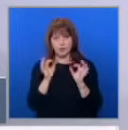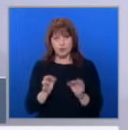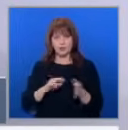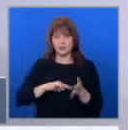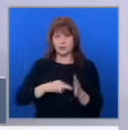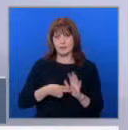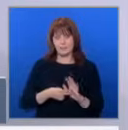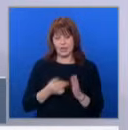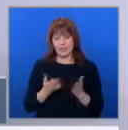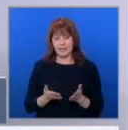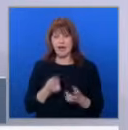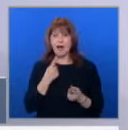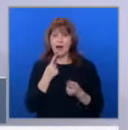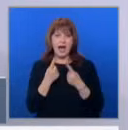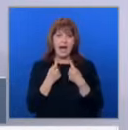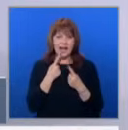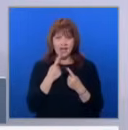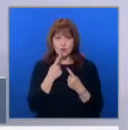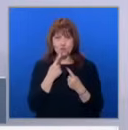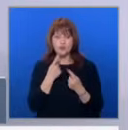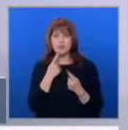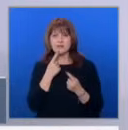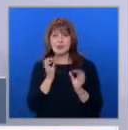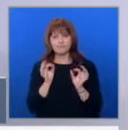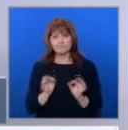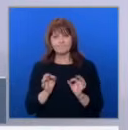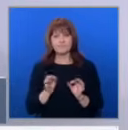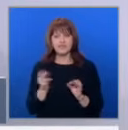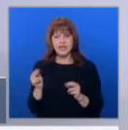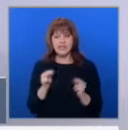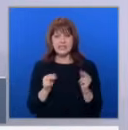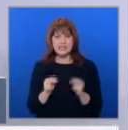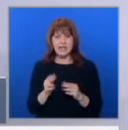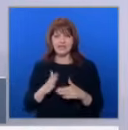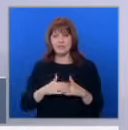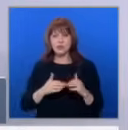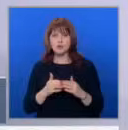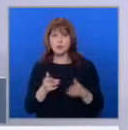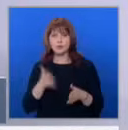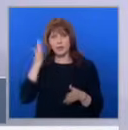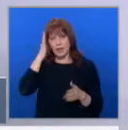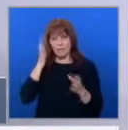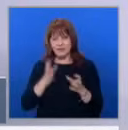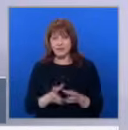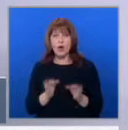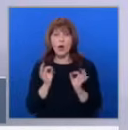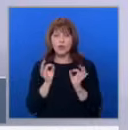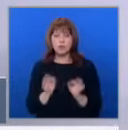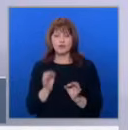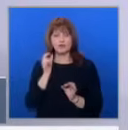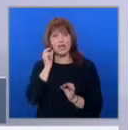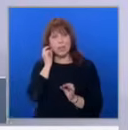политики. Разговори, които касаят конкретно състав, структура на правителство, конкретни